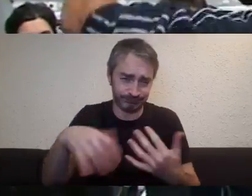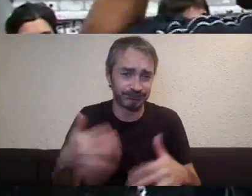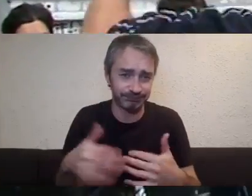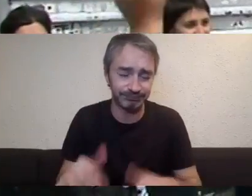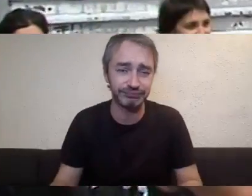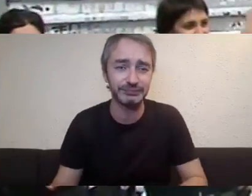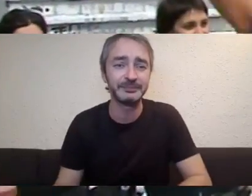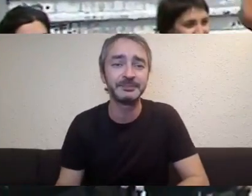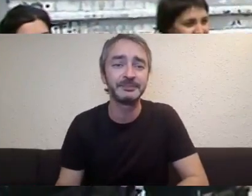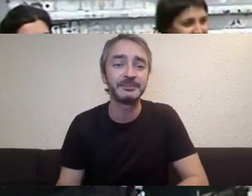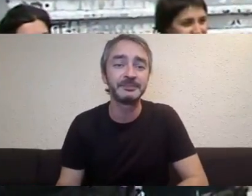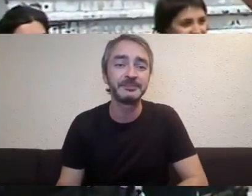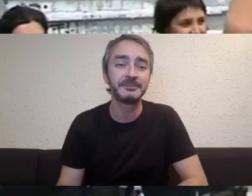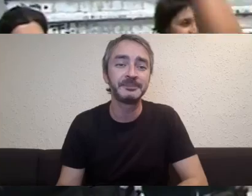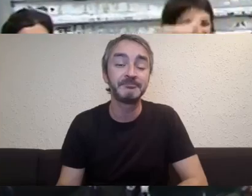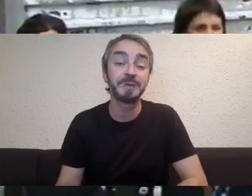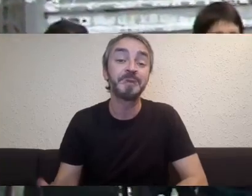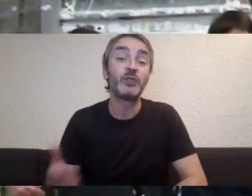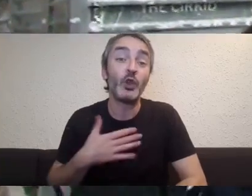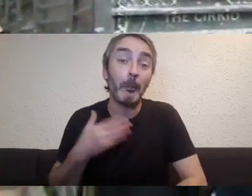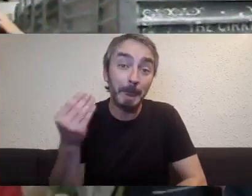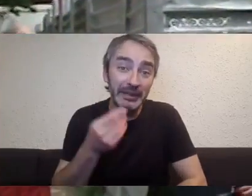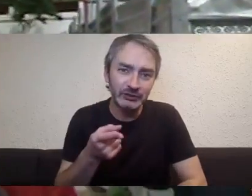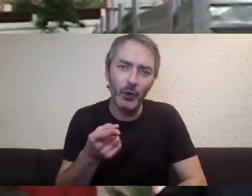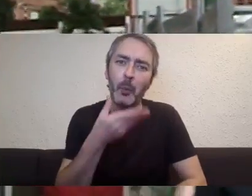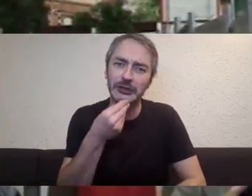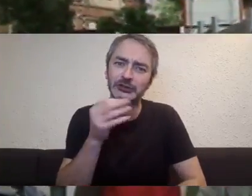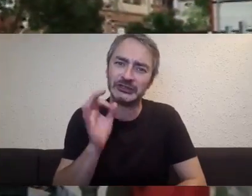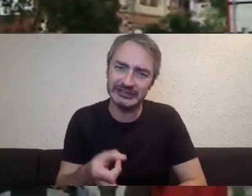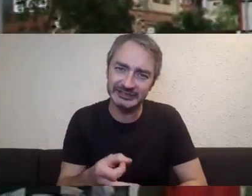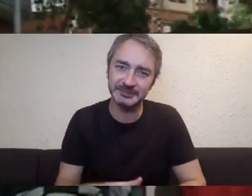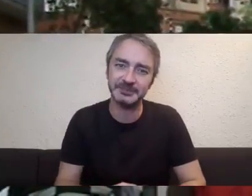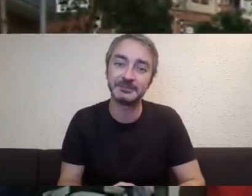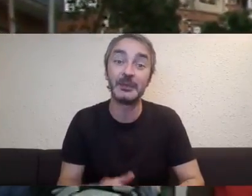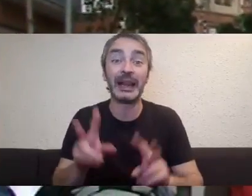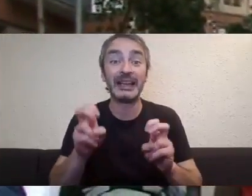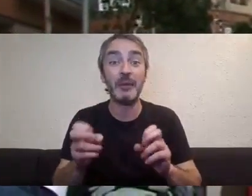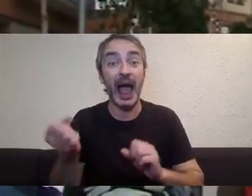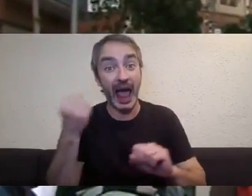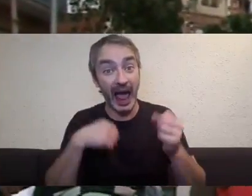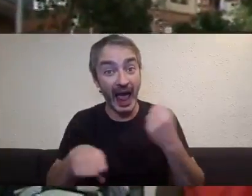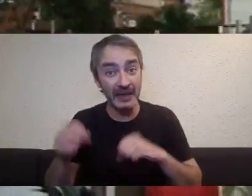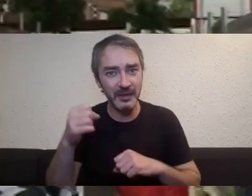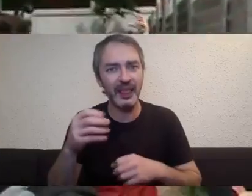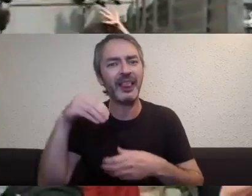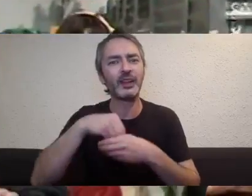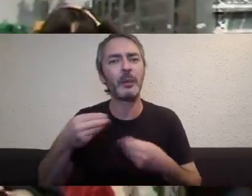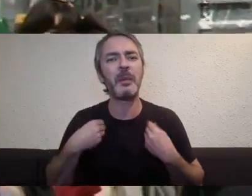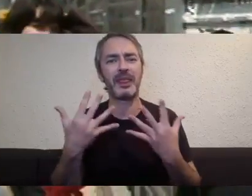les tanques, tal, o com per si, per menor, bla, bla, bla, bla, bla. I jo crec que va ser xulo. A